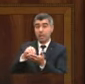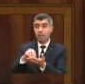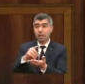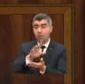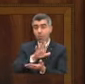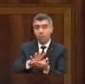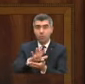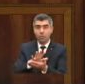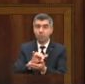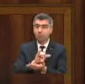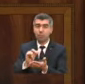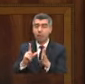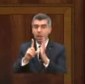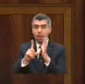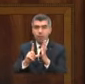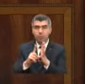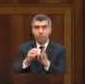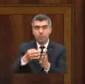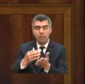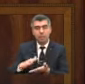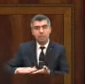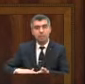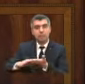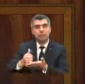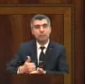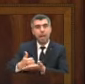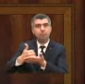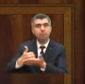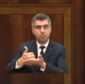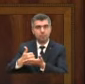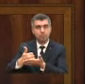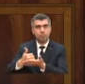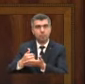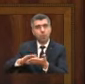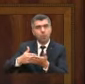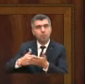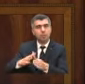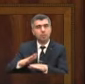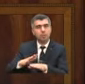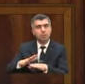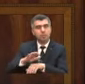ولكن عندما يصدر قانون فيه دعم اجتماعي معين هذا ليس مقاربة إحسانية. دابا غادي نحولوا، غادي يقولوا لي